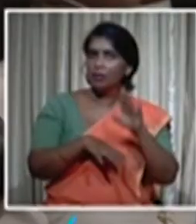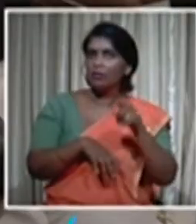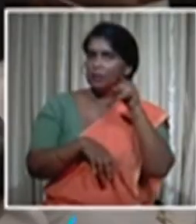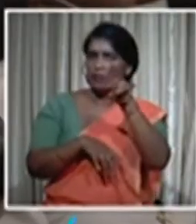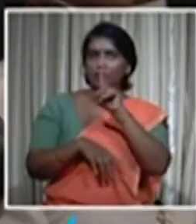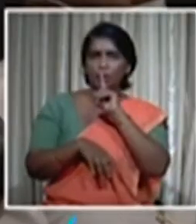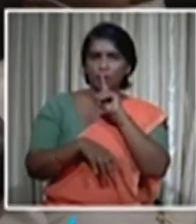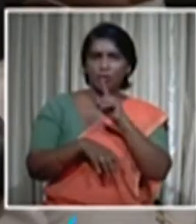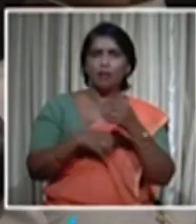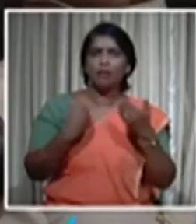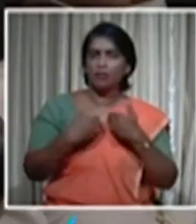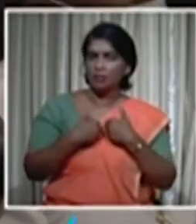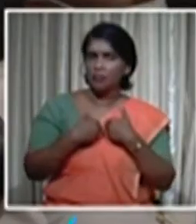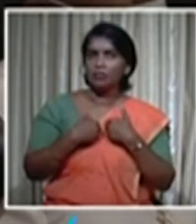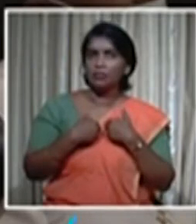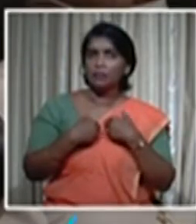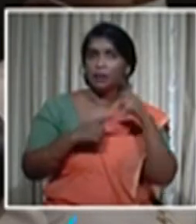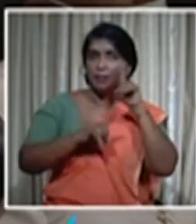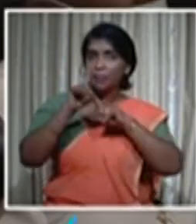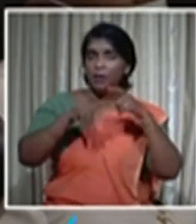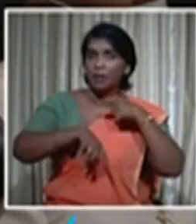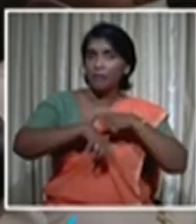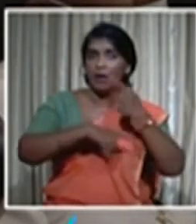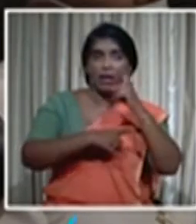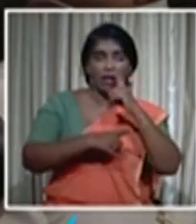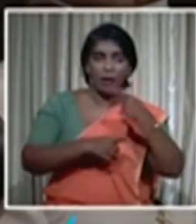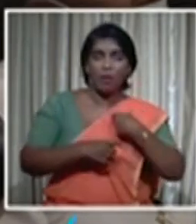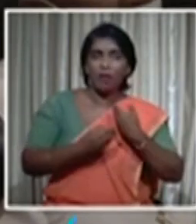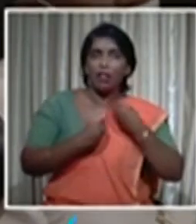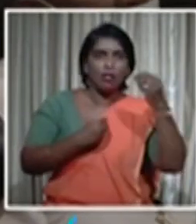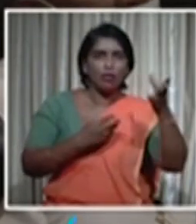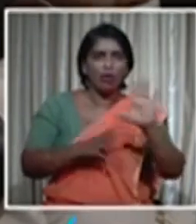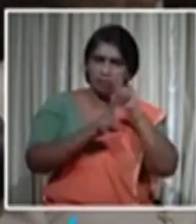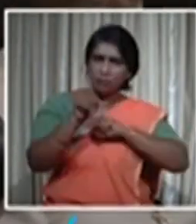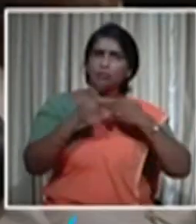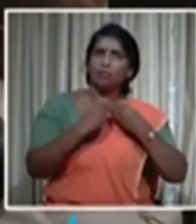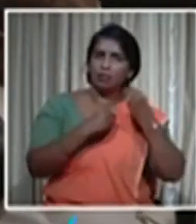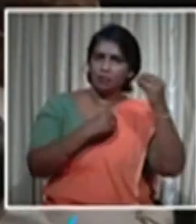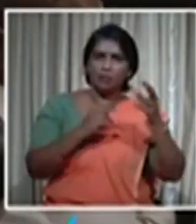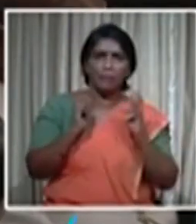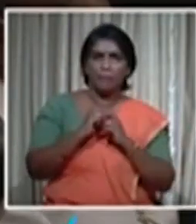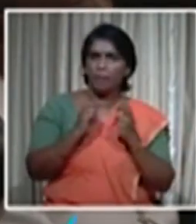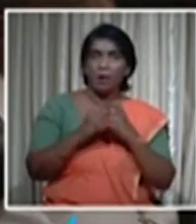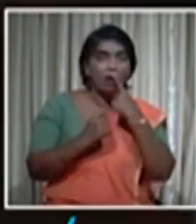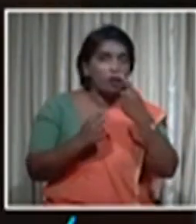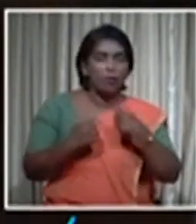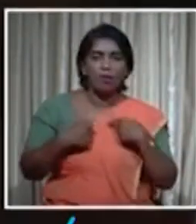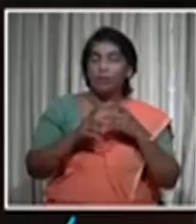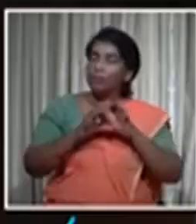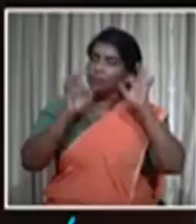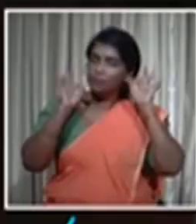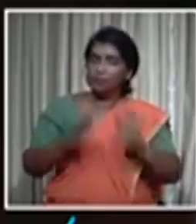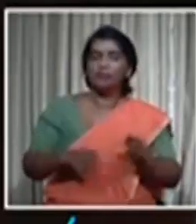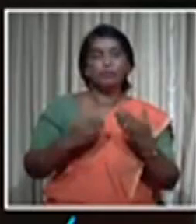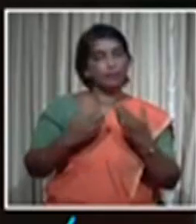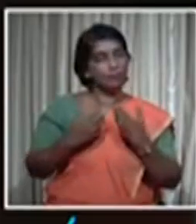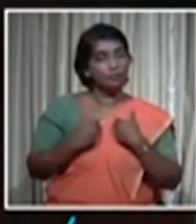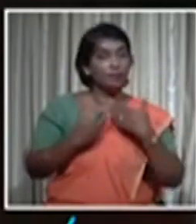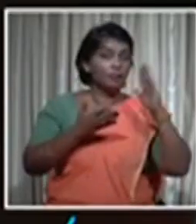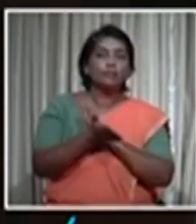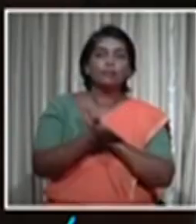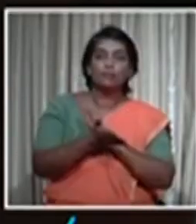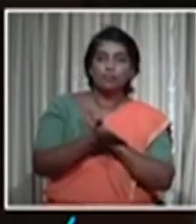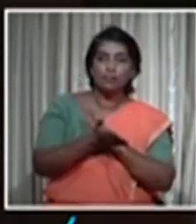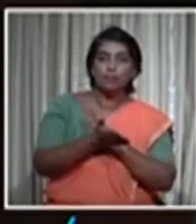කිව්වා අපෙන් මේටිමකට වෙලාවක් කිල්ල අපි දුන්නේ නැහැ කියලා. ඒක අසත්‍ය. ඉල්ලන්නේ ඒකත් මම කිව්වා කතා කරන්න කියලා. අපිට උදව්